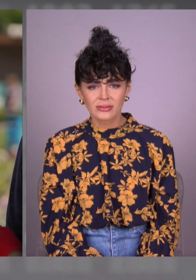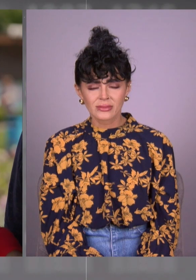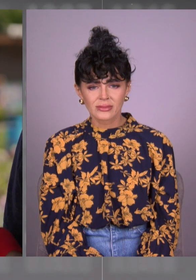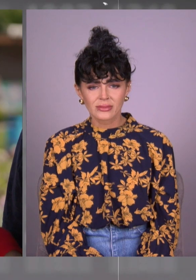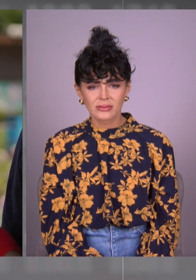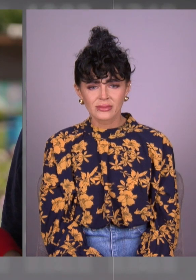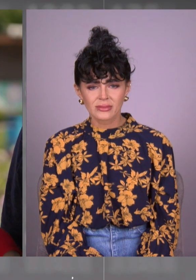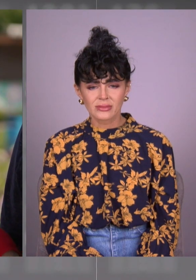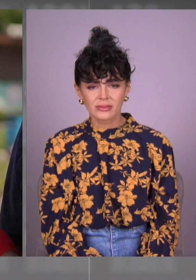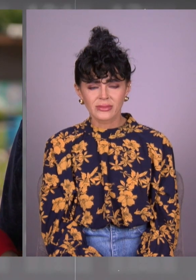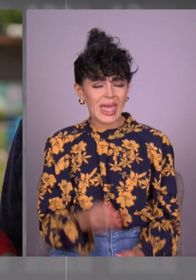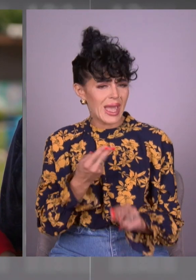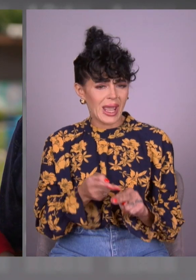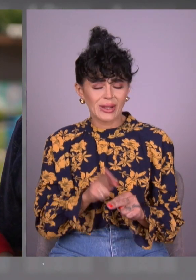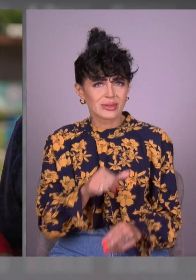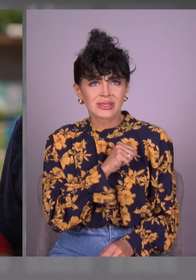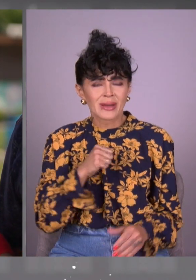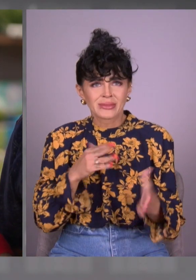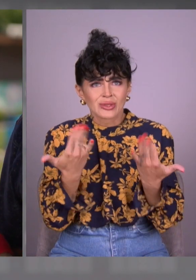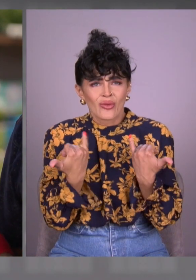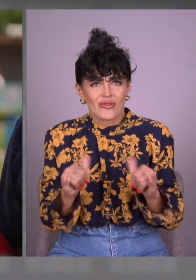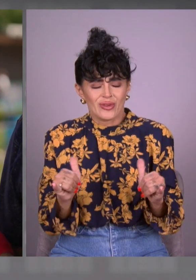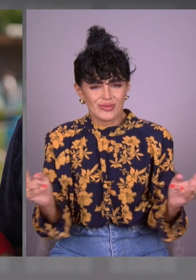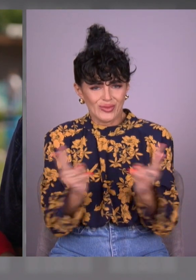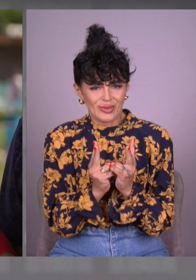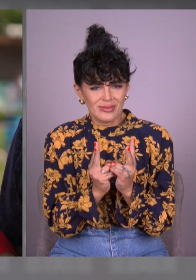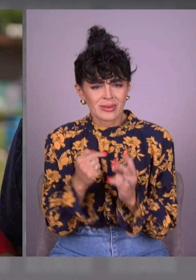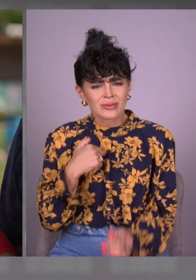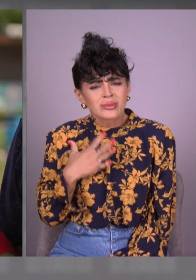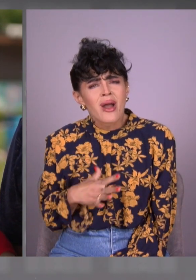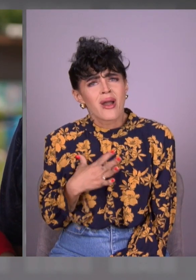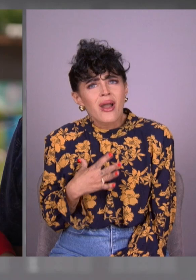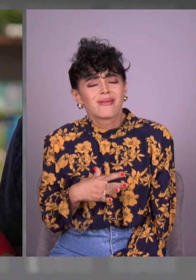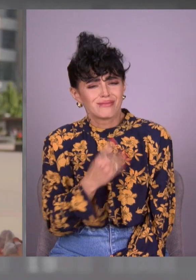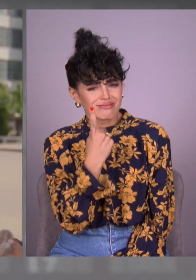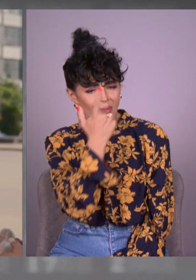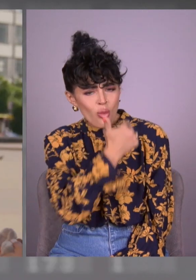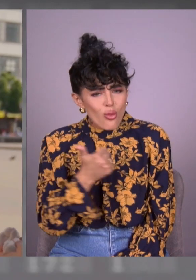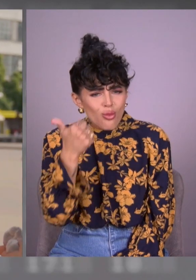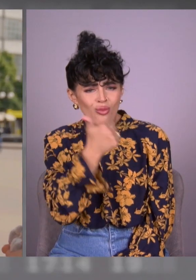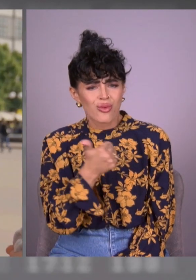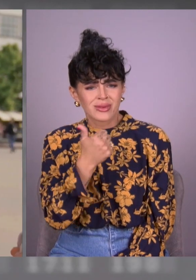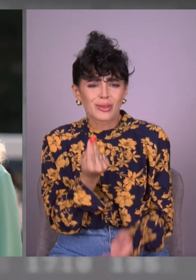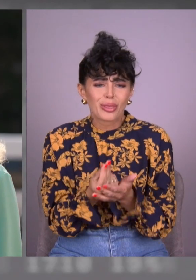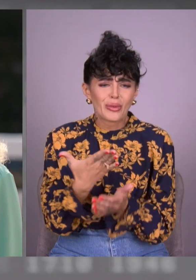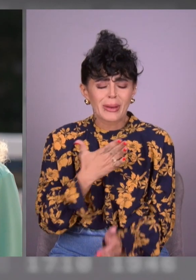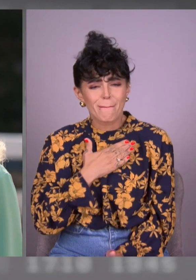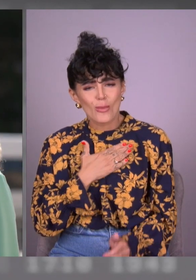Це надзвичайна зустріч. Я її чекала рік. Ванечка,